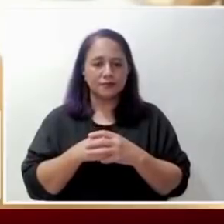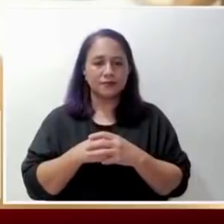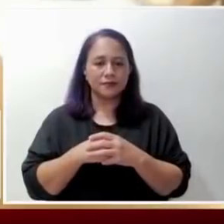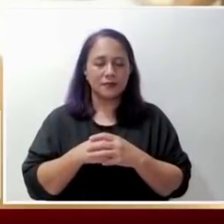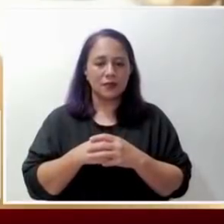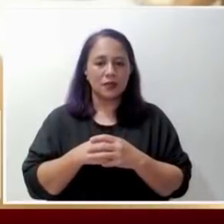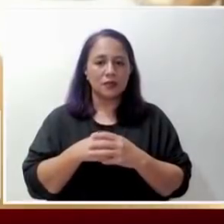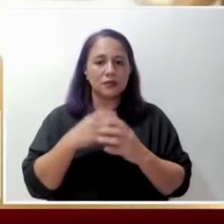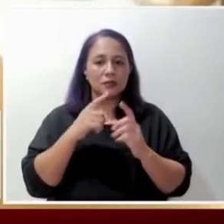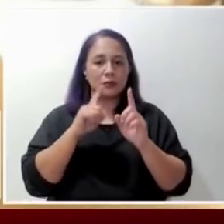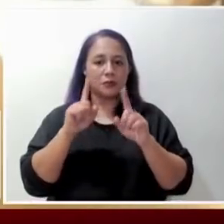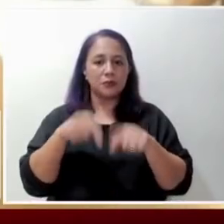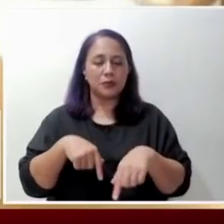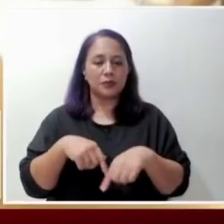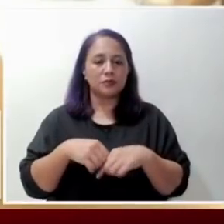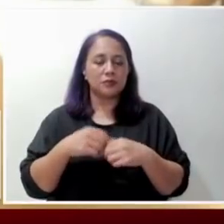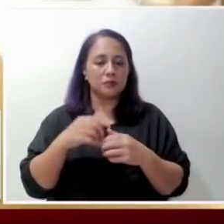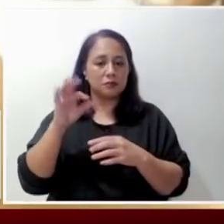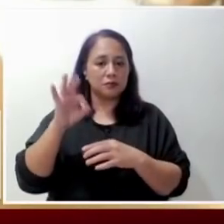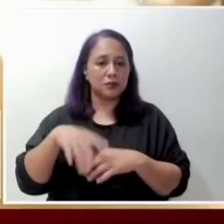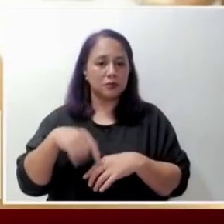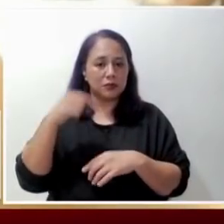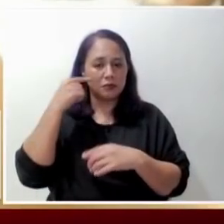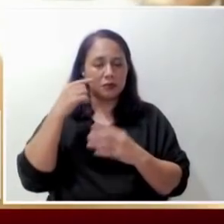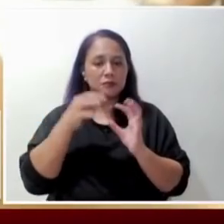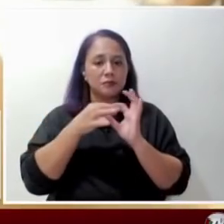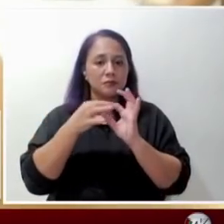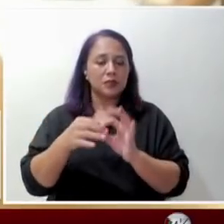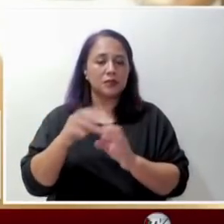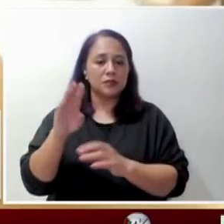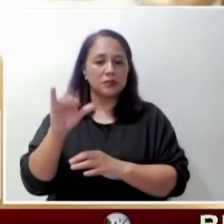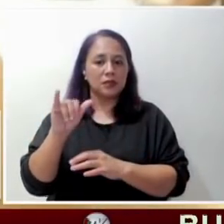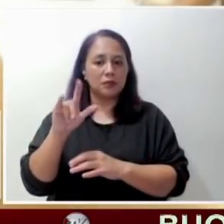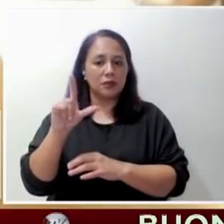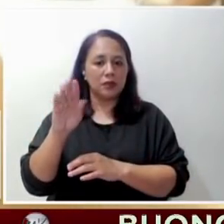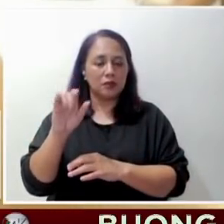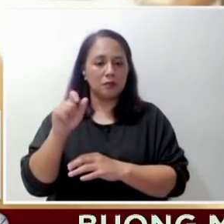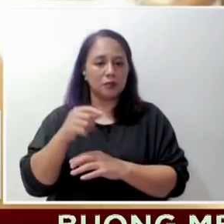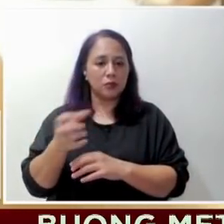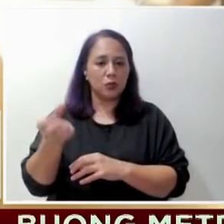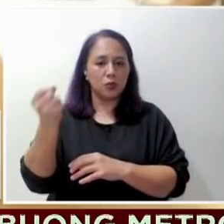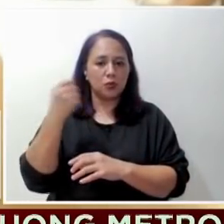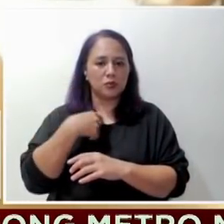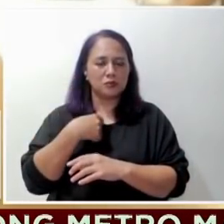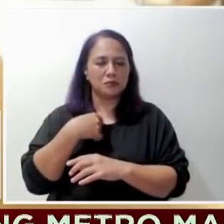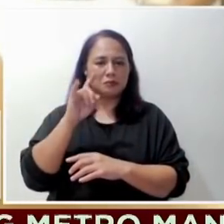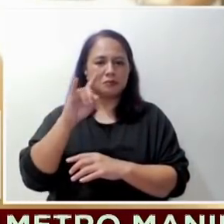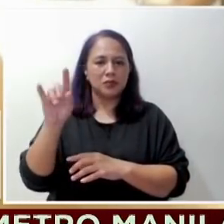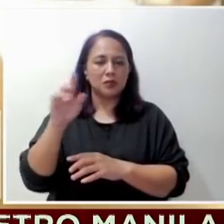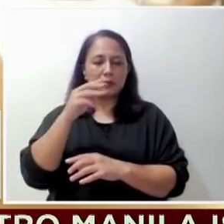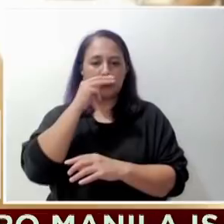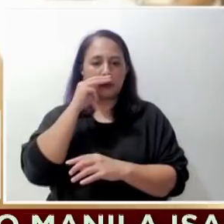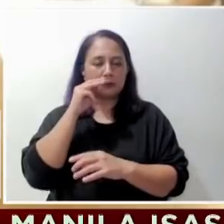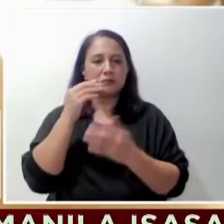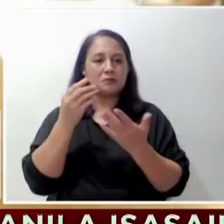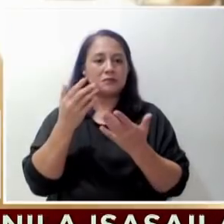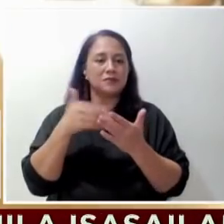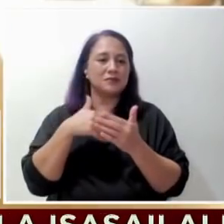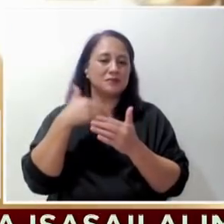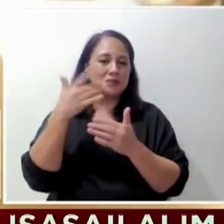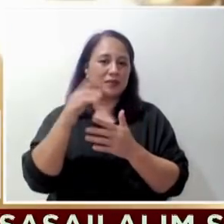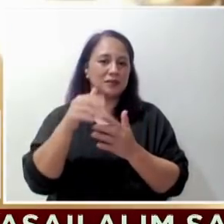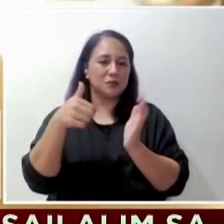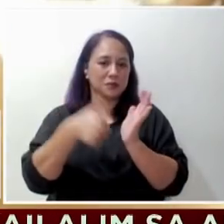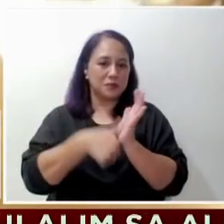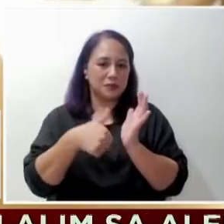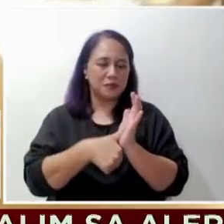Buwelta naman ang kampo ni Quibuloy, bahagi lamang ang cyber libel case ng umano'y propaganda ni Pacquiao para sa darating na halalan.